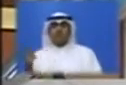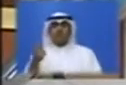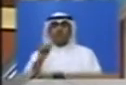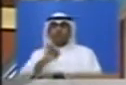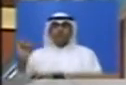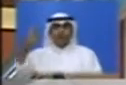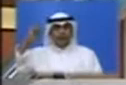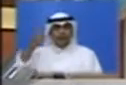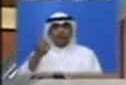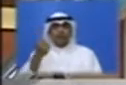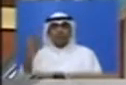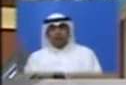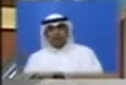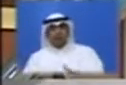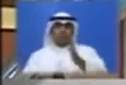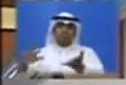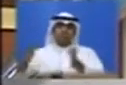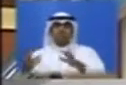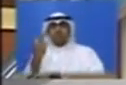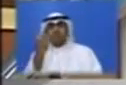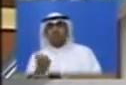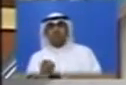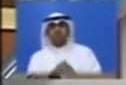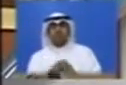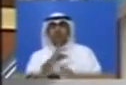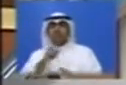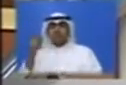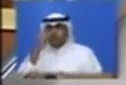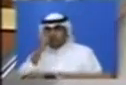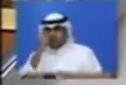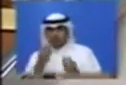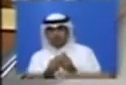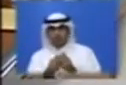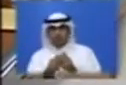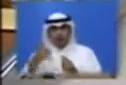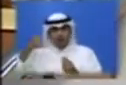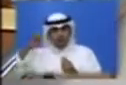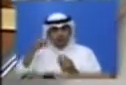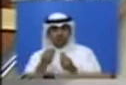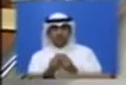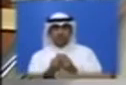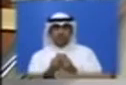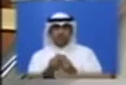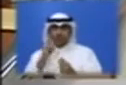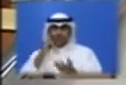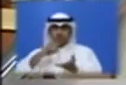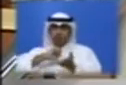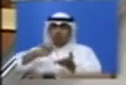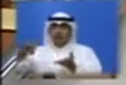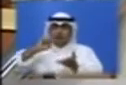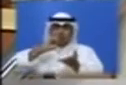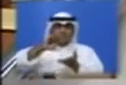الزكاة بشراء الأضاحي سواء غنم أو بقر وذبحها في هذه المناطق وتوزيع لحومها